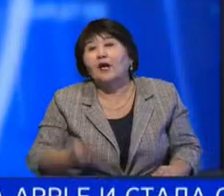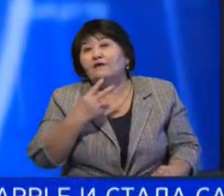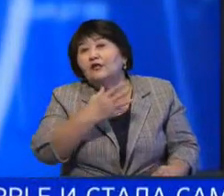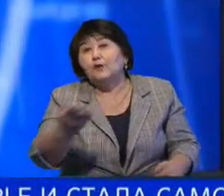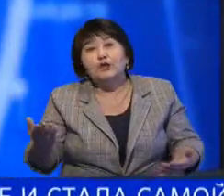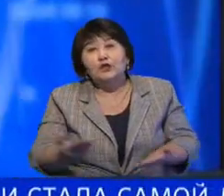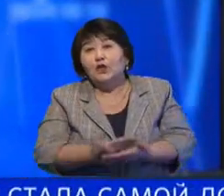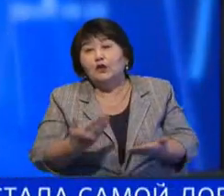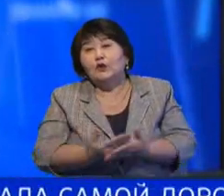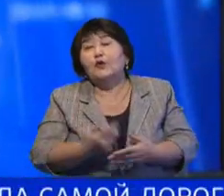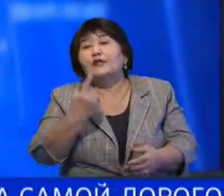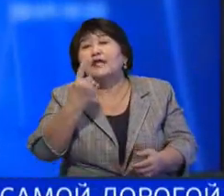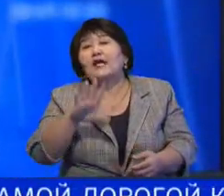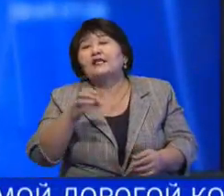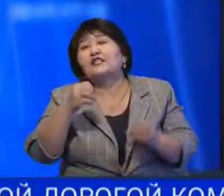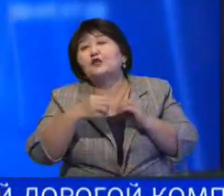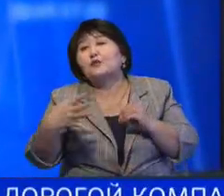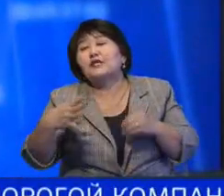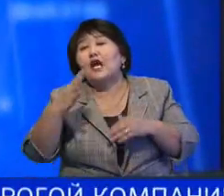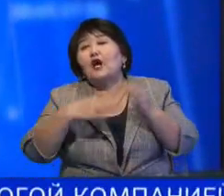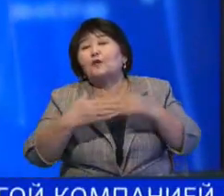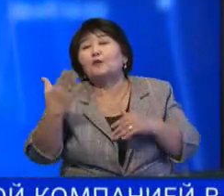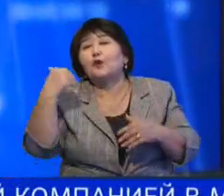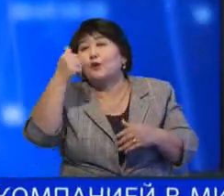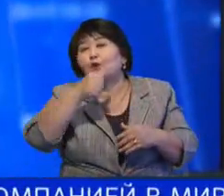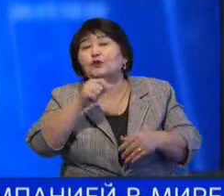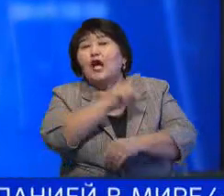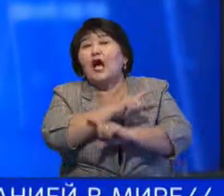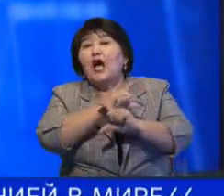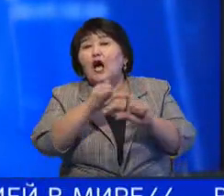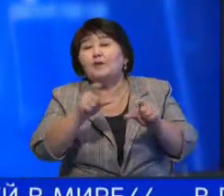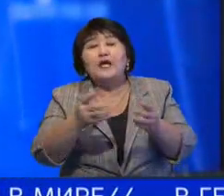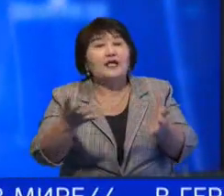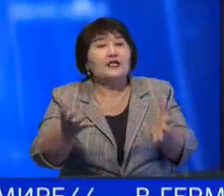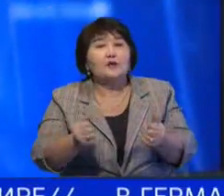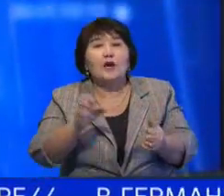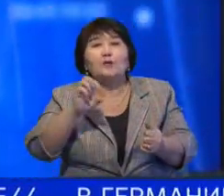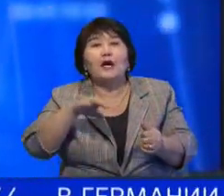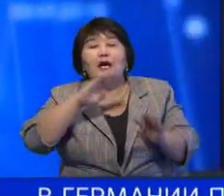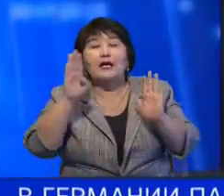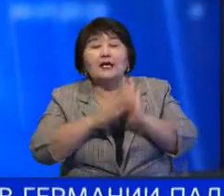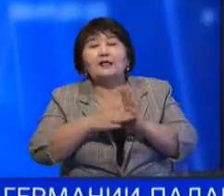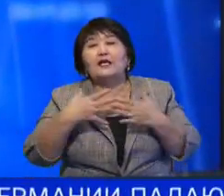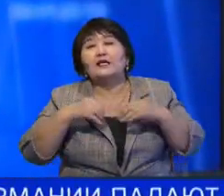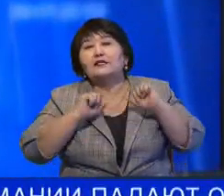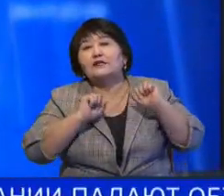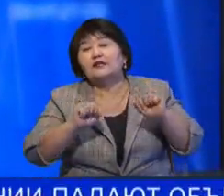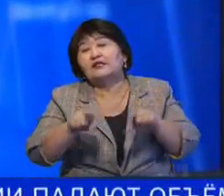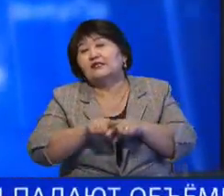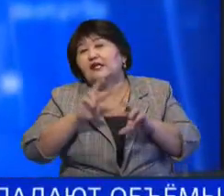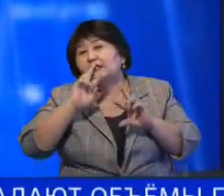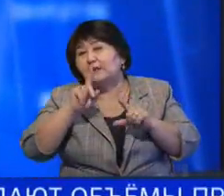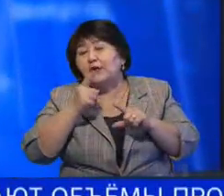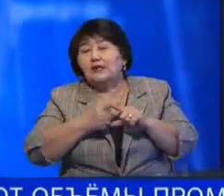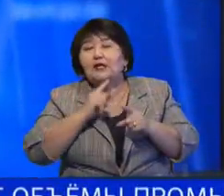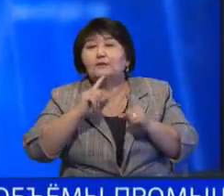вы смотрите новости ни одна из п построенных в прошлом году амбулатории не принята на баланс управления здравоохранения изза дефектов